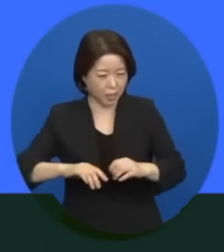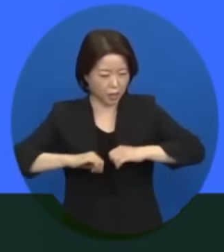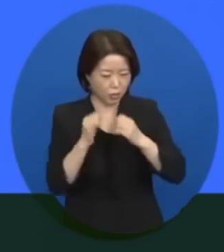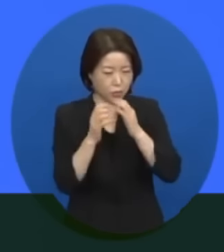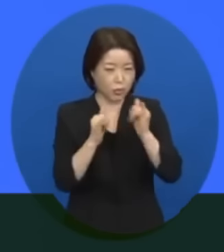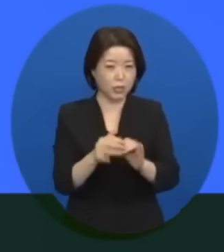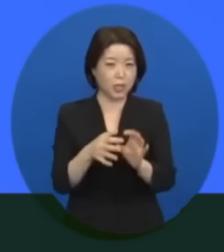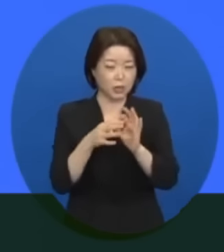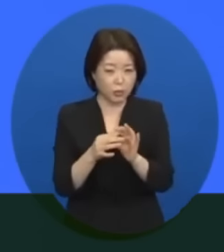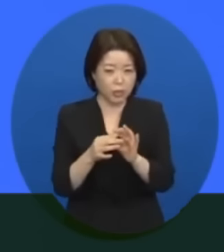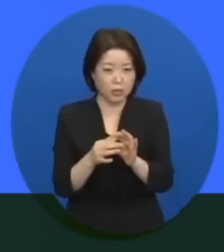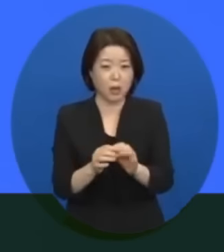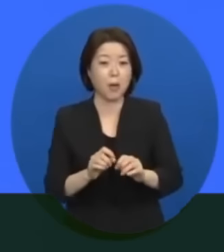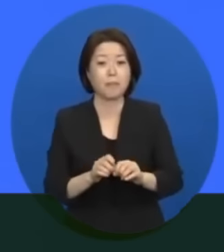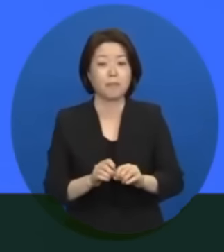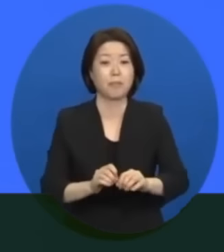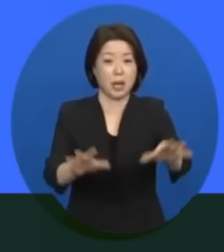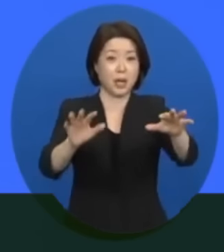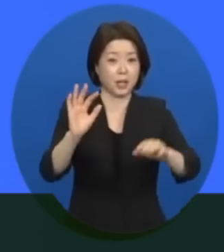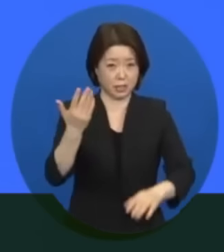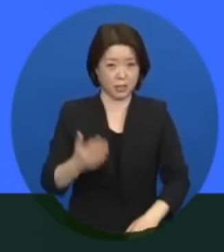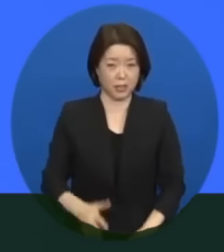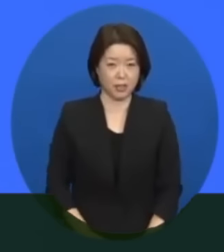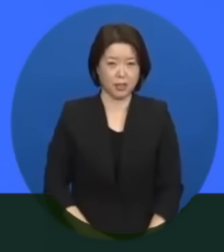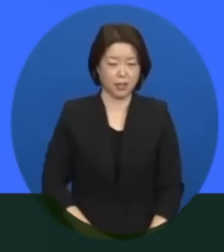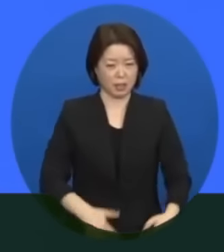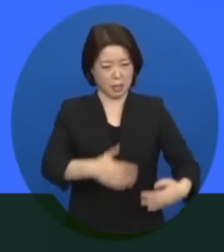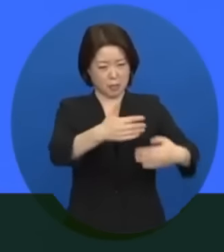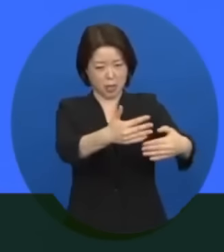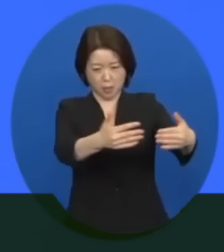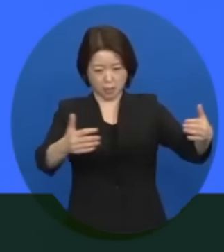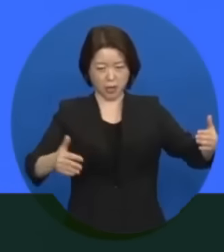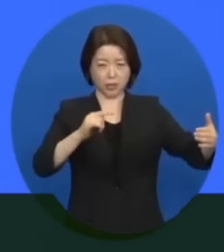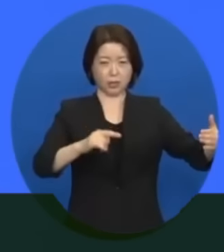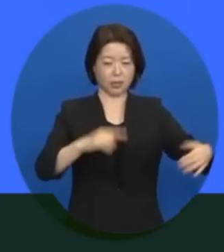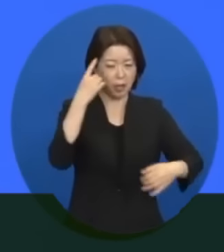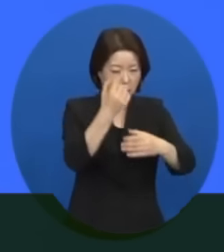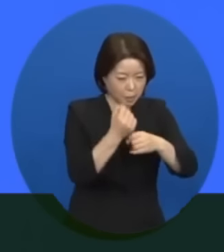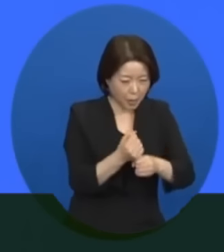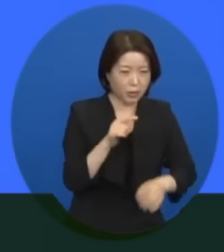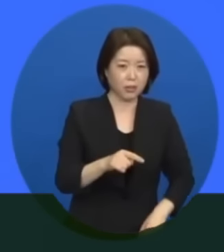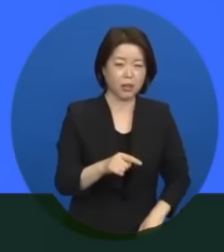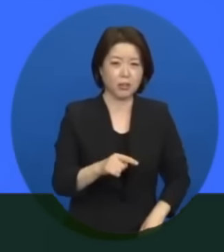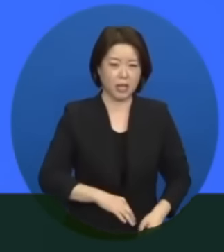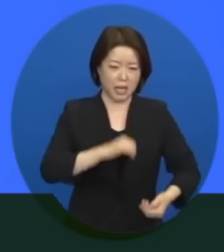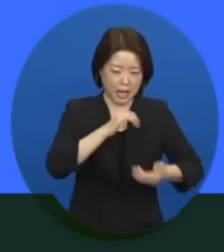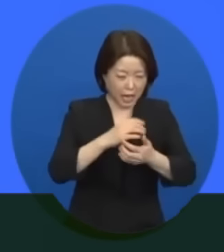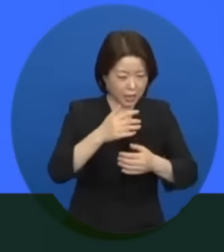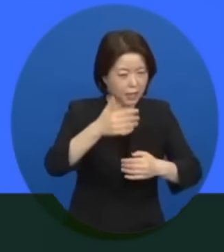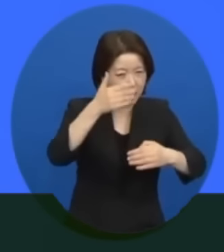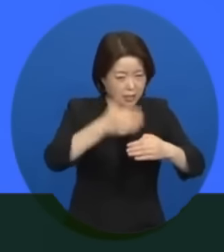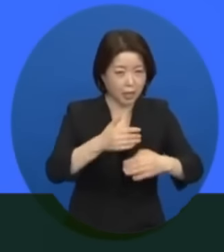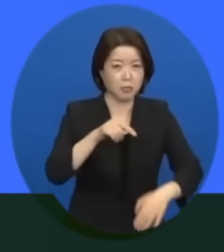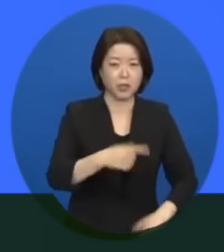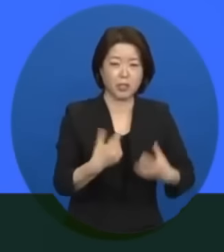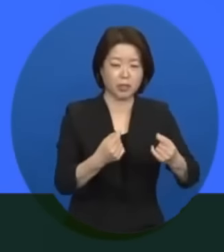돌파가 일어나거든요 그래서 막혀 있던 복음의 장벽 편견의 장벽 한계의 장벽을 넘게 하시는 분은